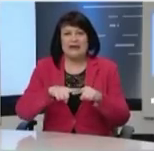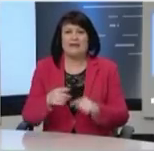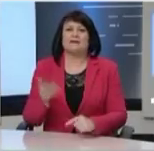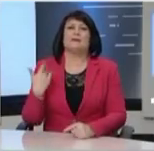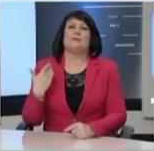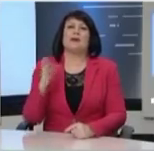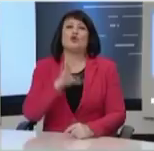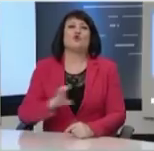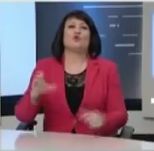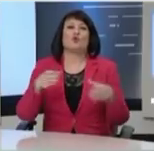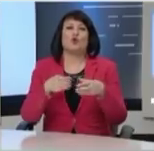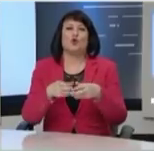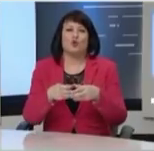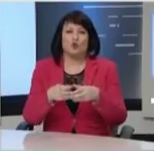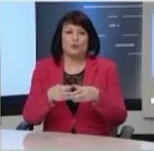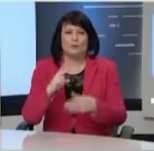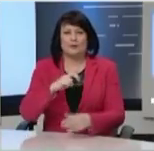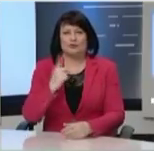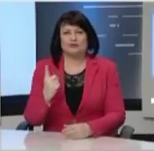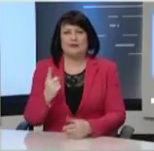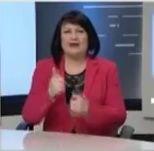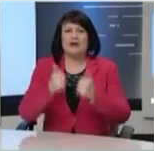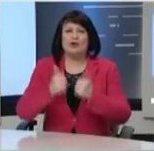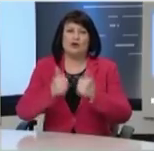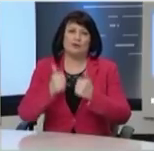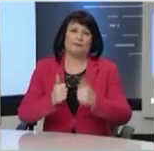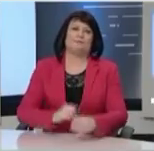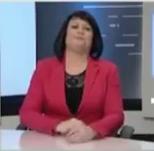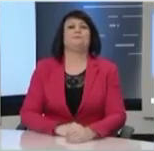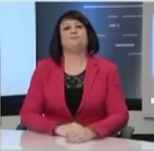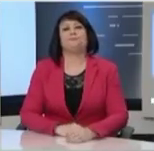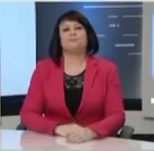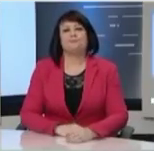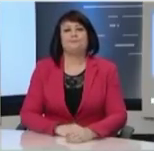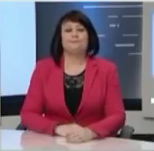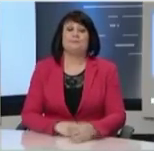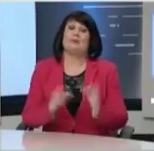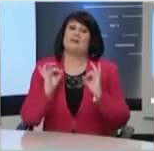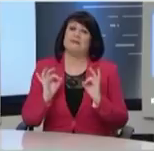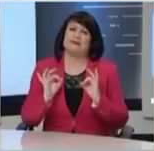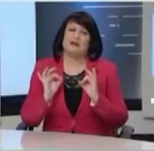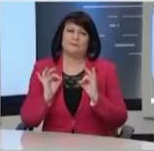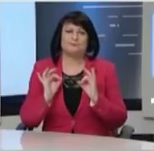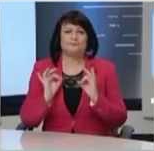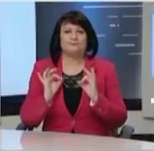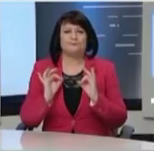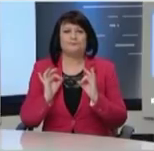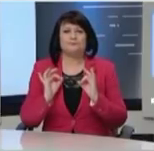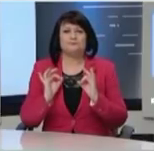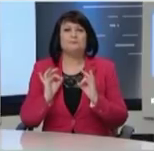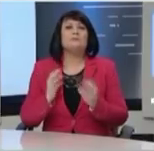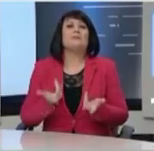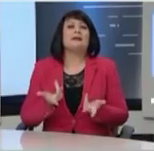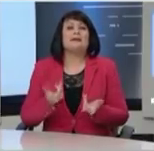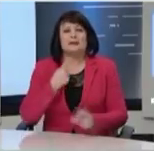προηγούμενο Eurogroup στις 21 του Ιούνιου. Και βεβαίως δεν θα μπορούσα παρά